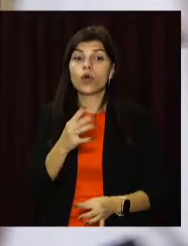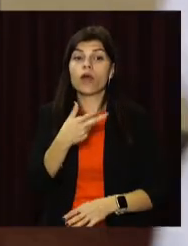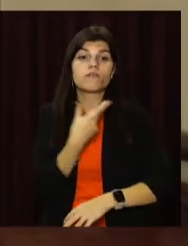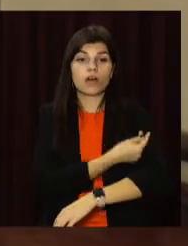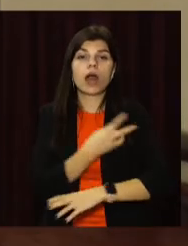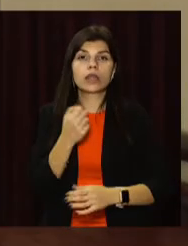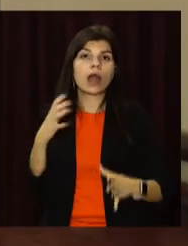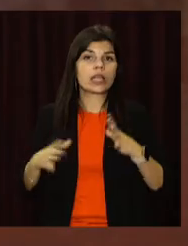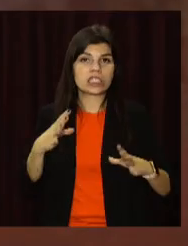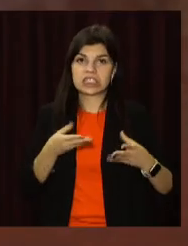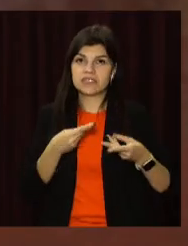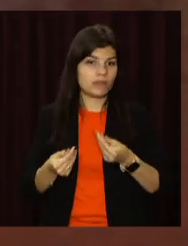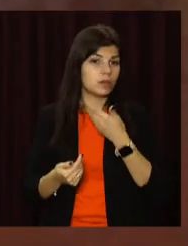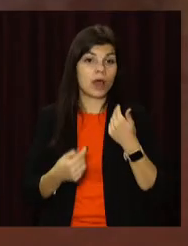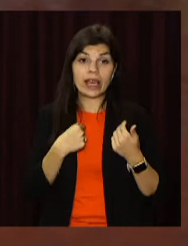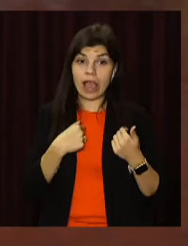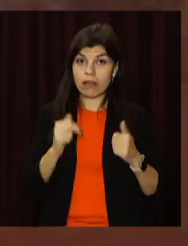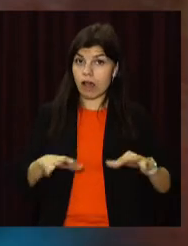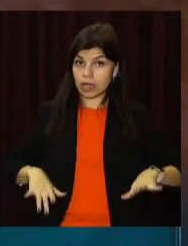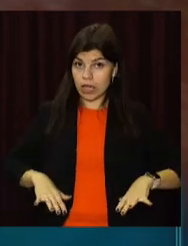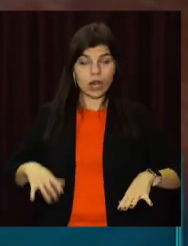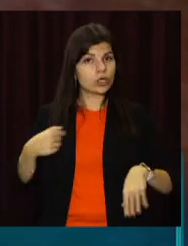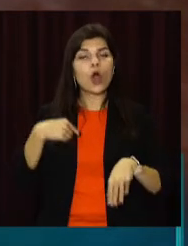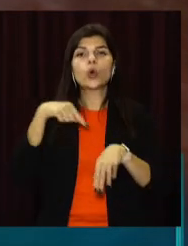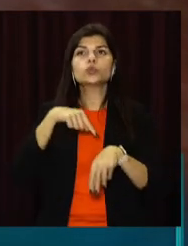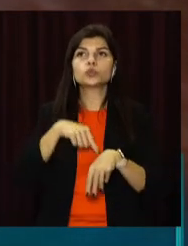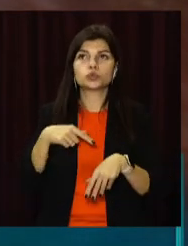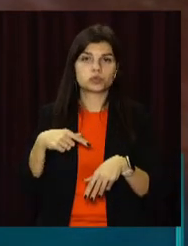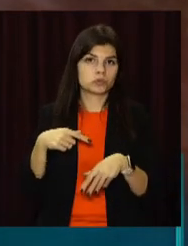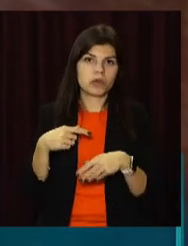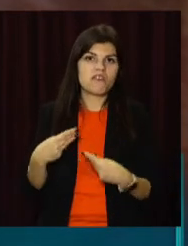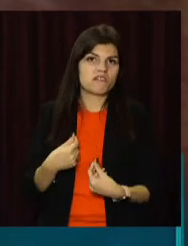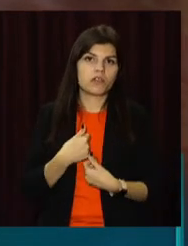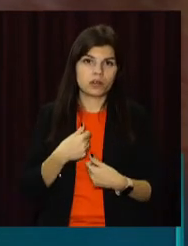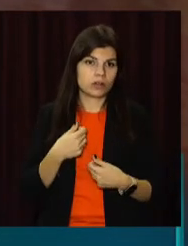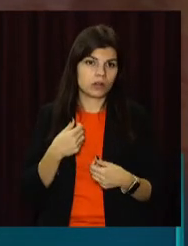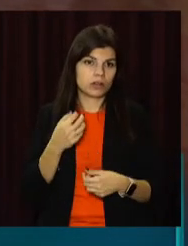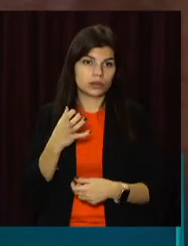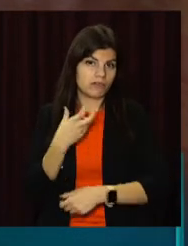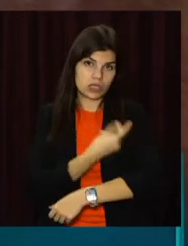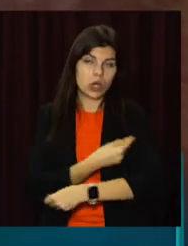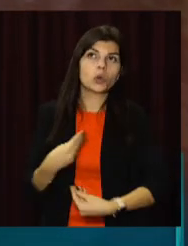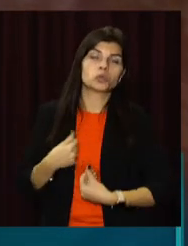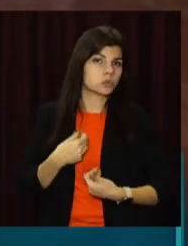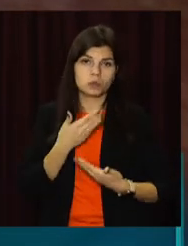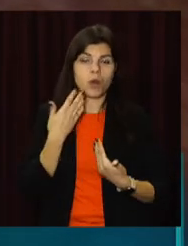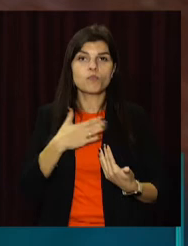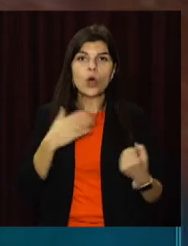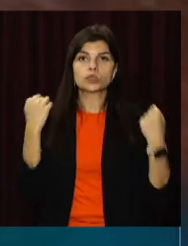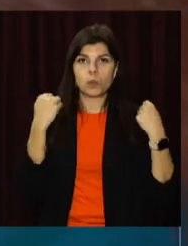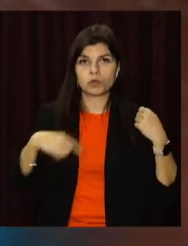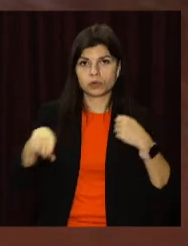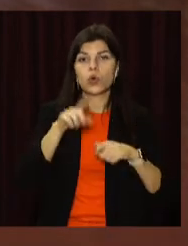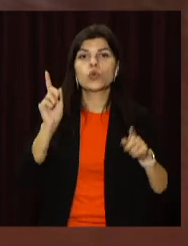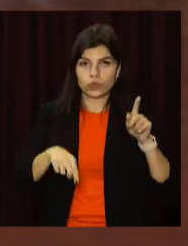позначається на тренуваннях. Я на себе як тренер не ощутила никакого влияния со стороны вакцины. Мои спортсмены, некоторые